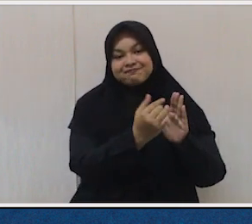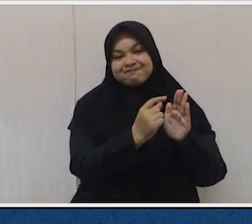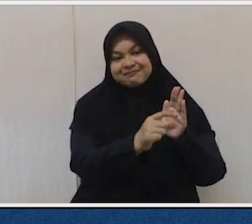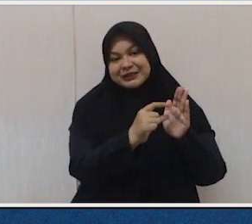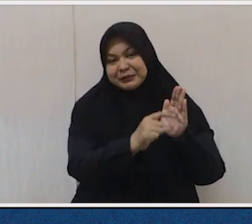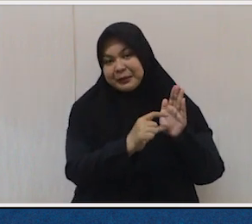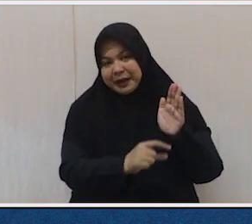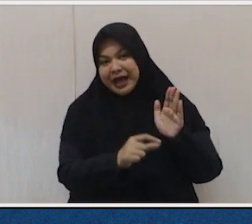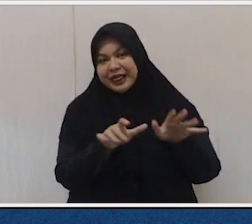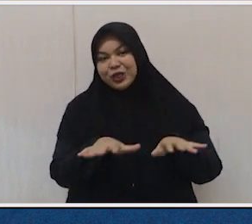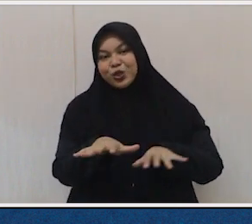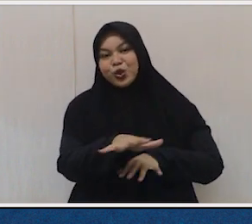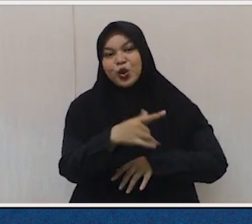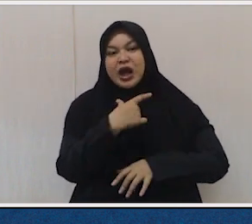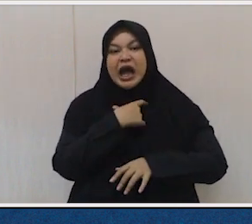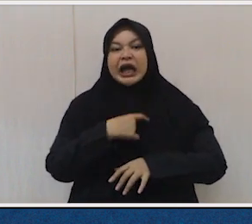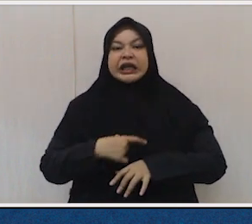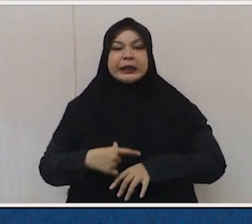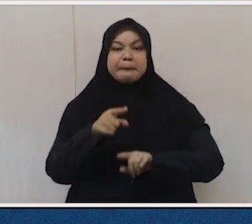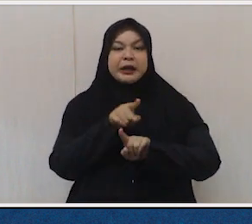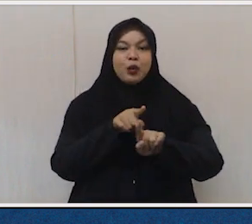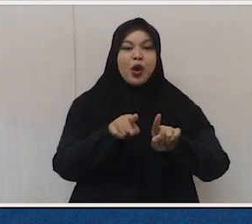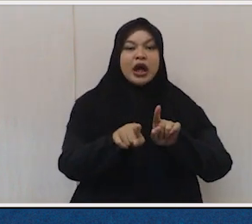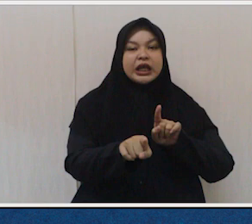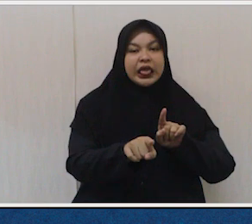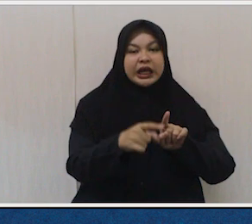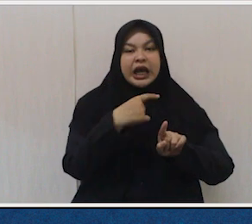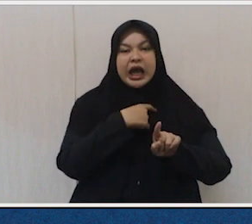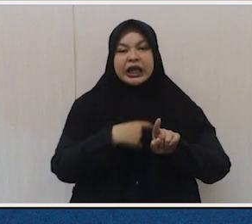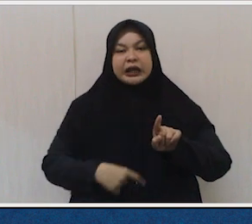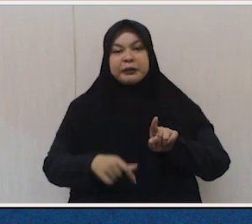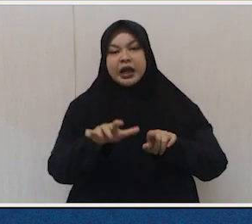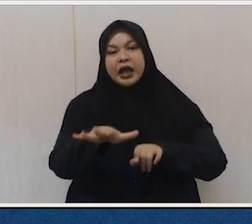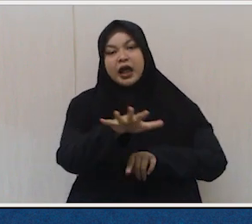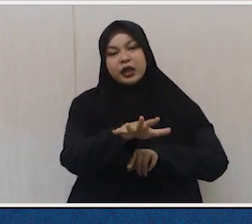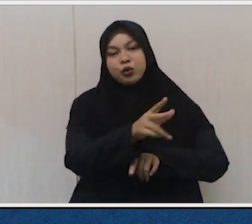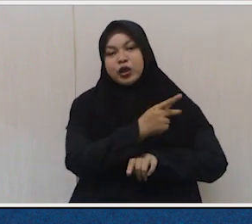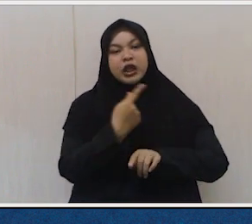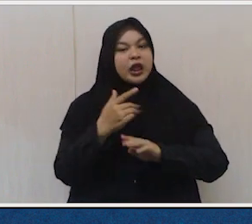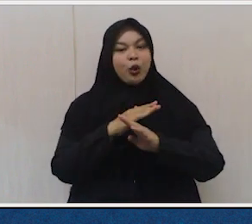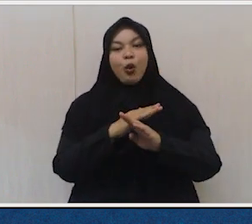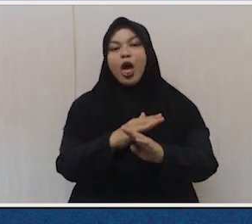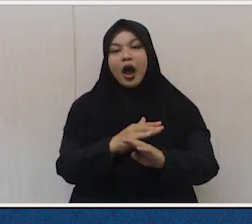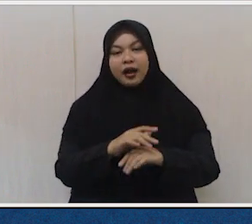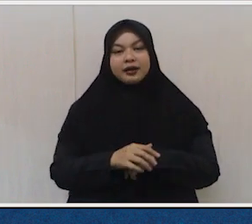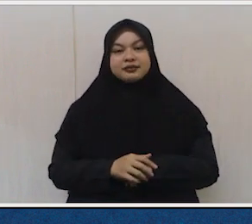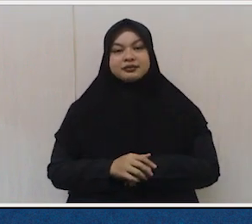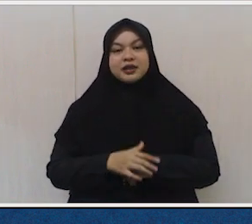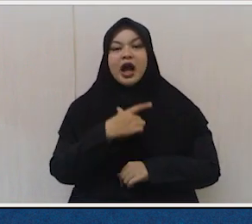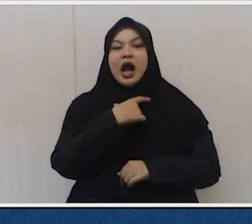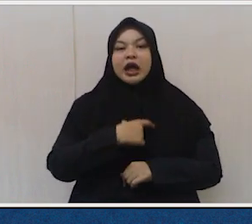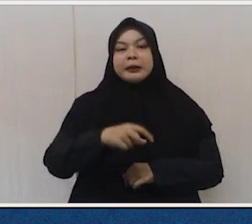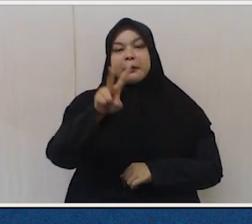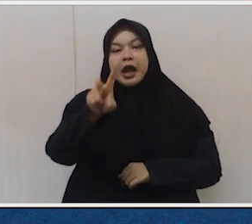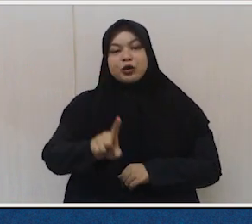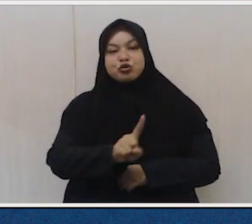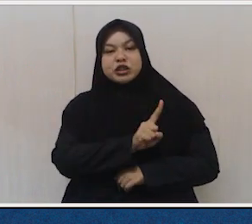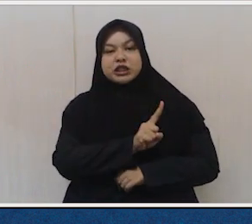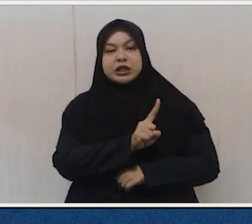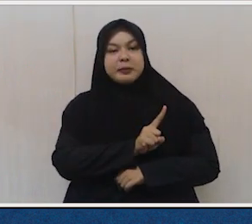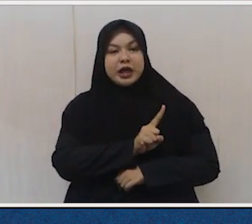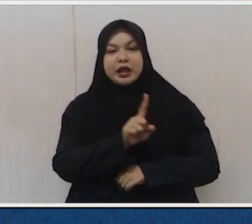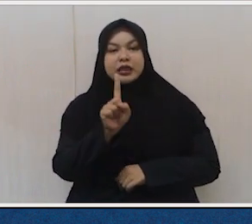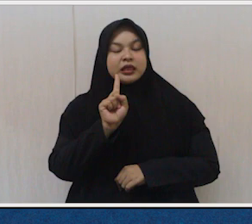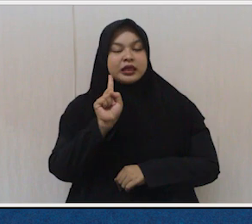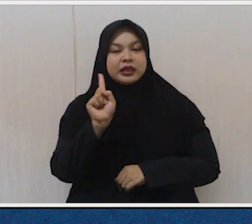jadi perwakilan Mahkamah Agung selalu menolak kalau Hakim yang diatur Kita nolak eh karena Hakim itu harus independen enggak